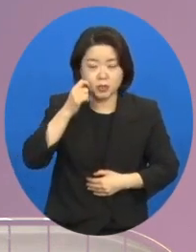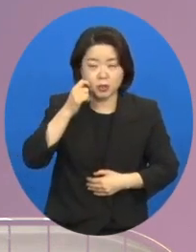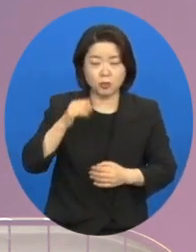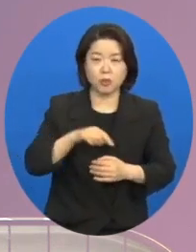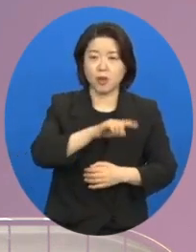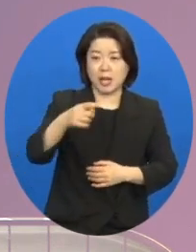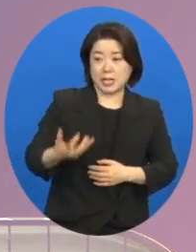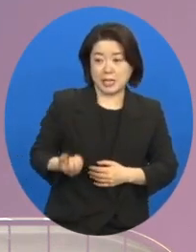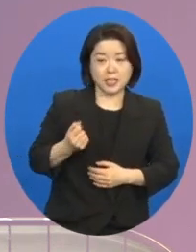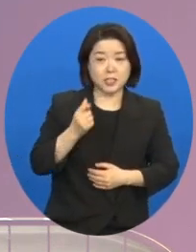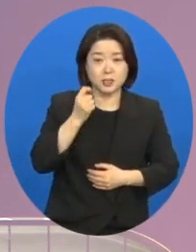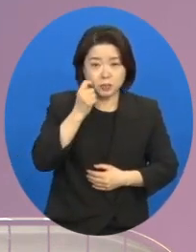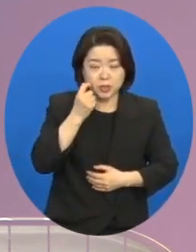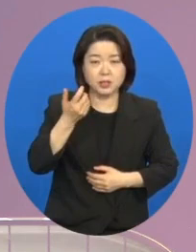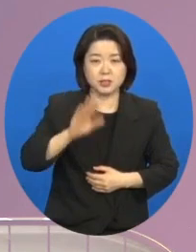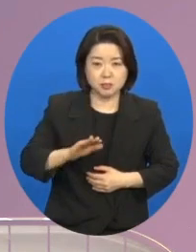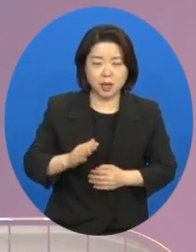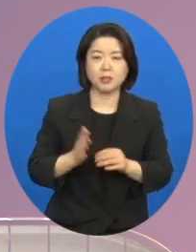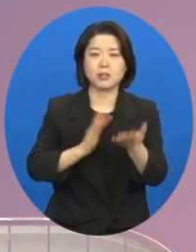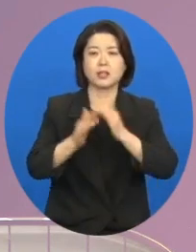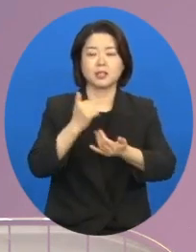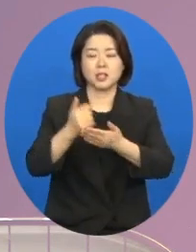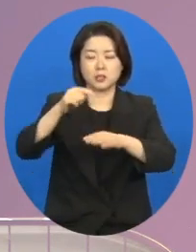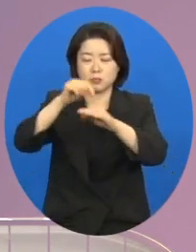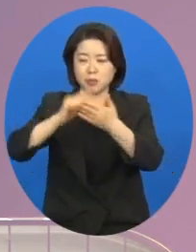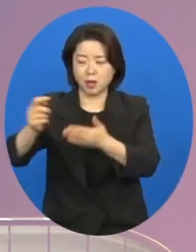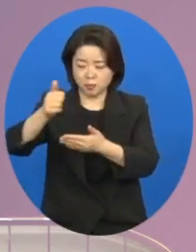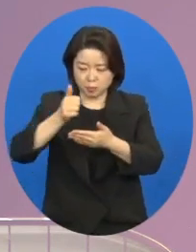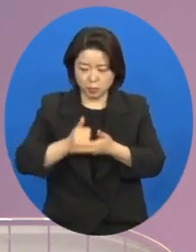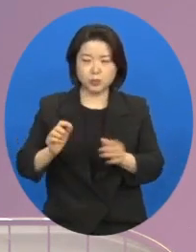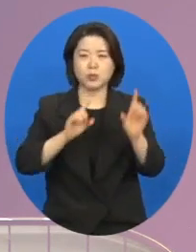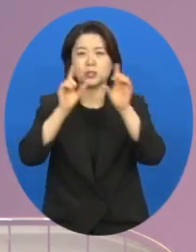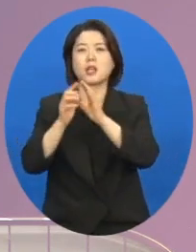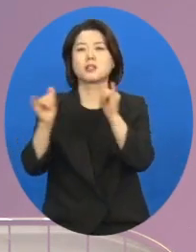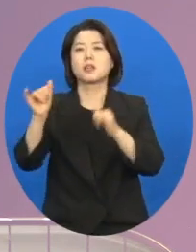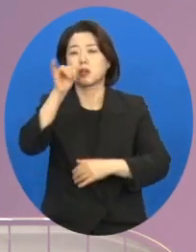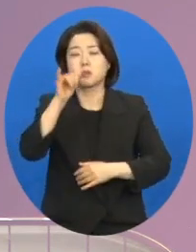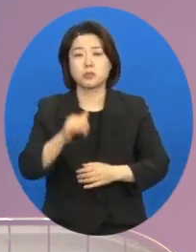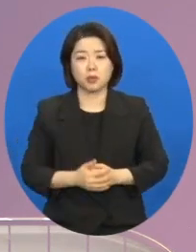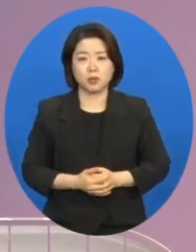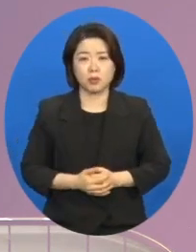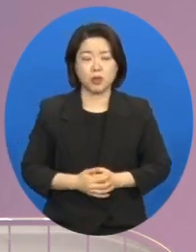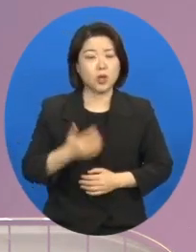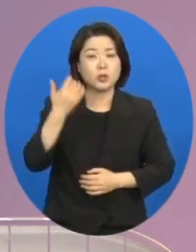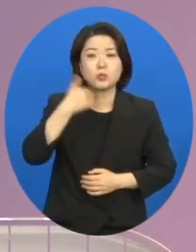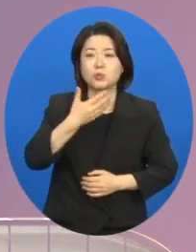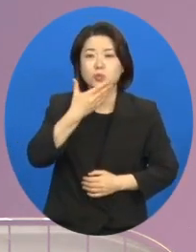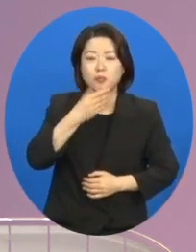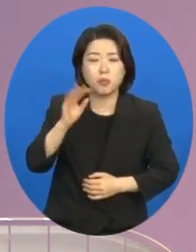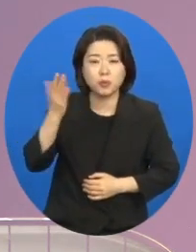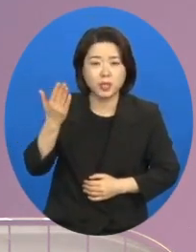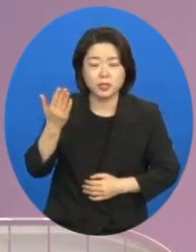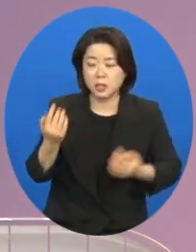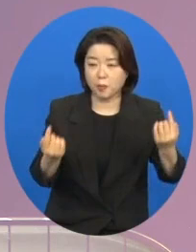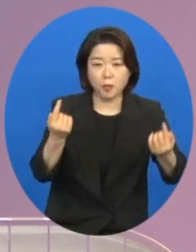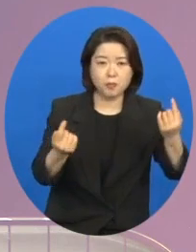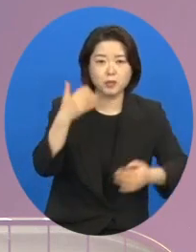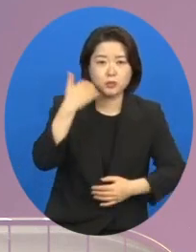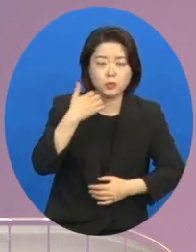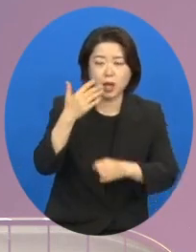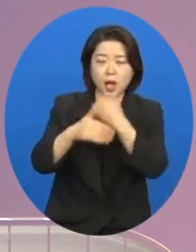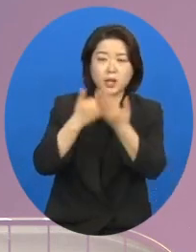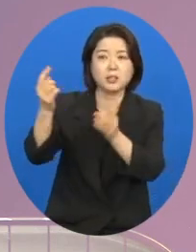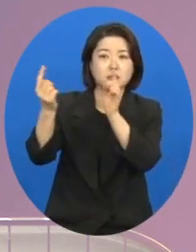못하여도 예수님을 내 마음에 모시고 살아가는 이들이 있어요. 여러분, 누가 복된 자입니까? 누가 하나님을 만나는